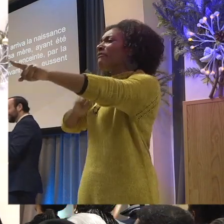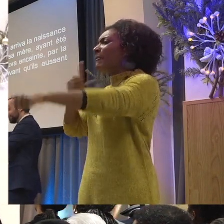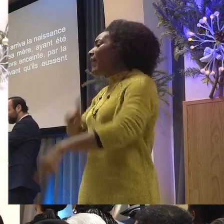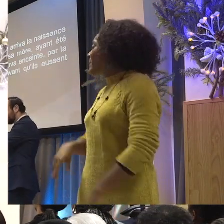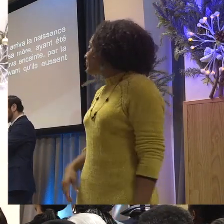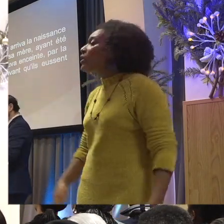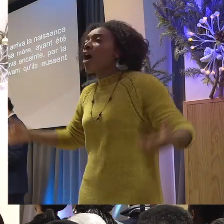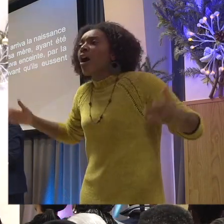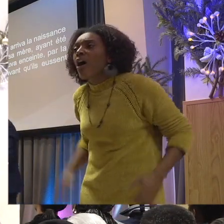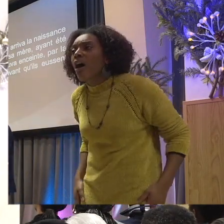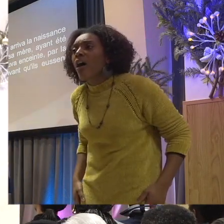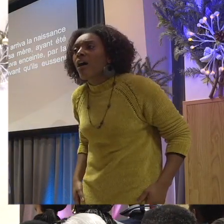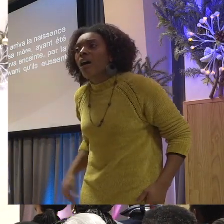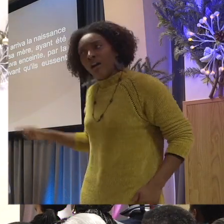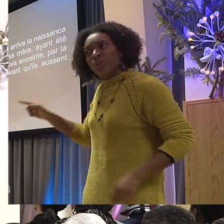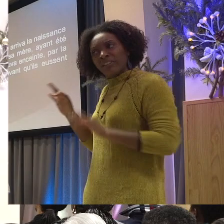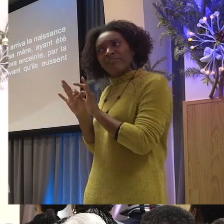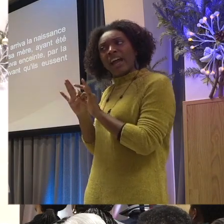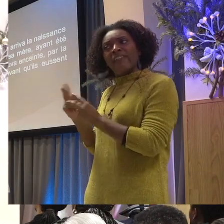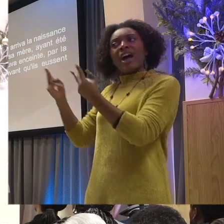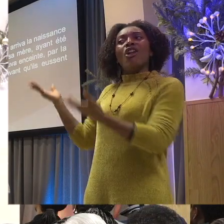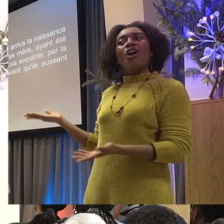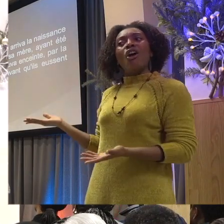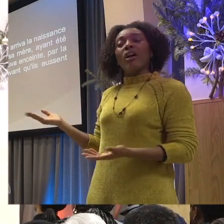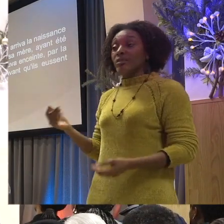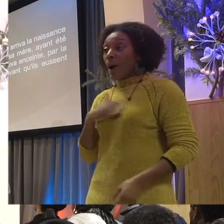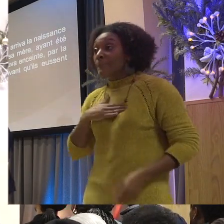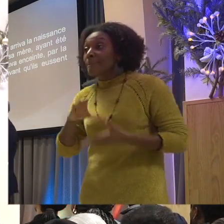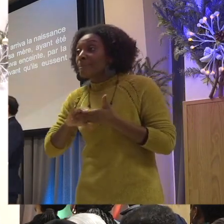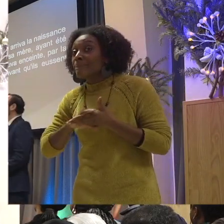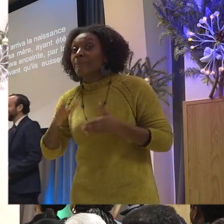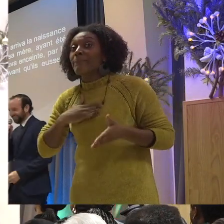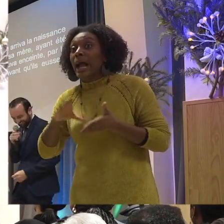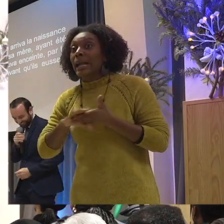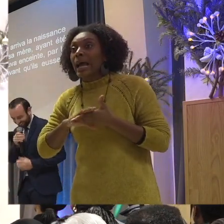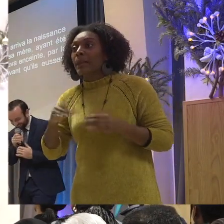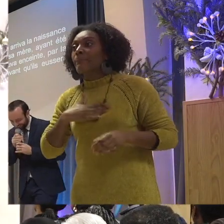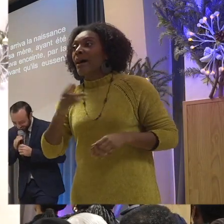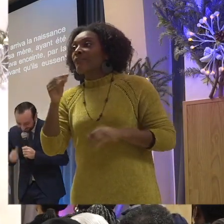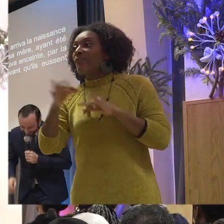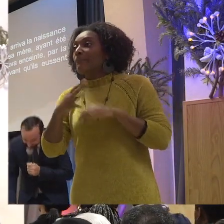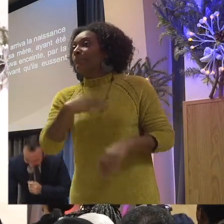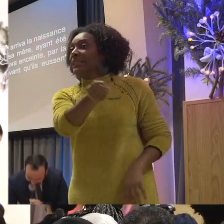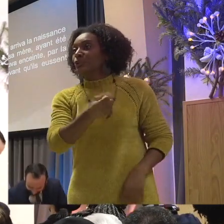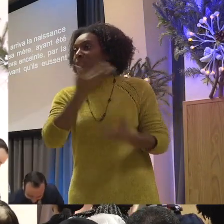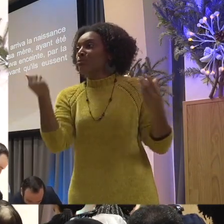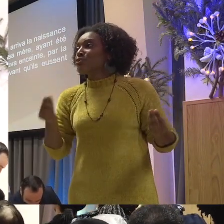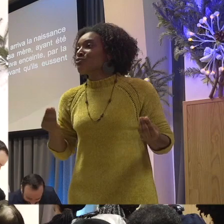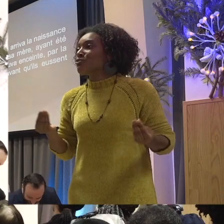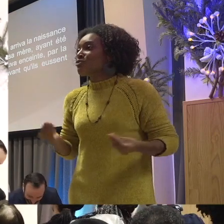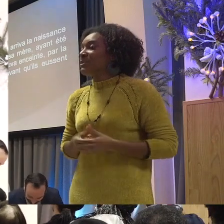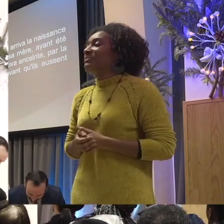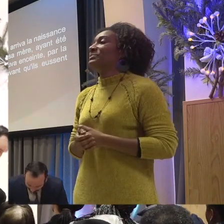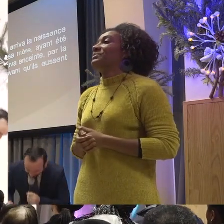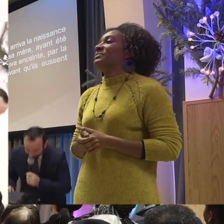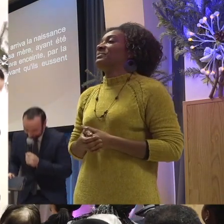Pourtant, il est digne de confiance, hein, je vous assure, c'est un frère de valeur. Hein. La mienne, je sais même plus où elle est. Et je